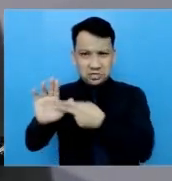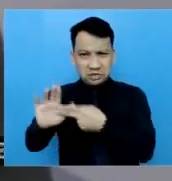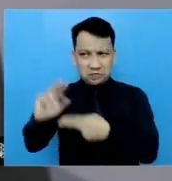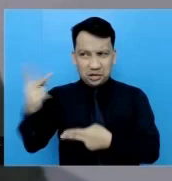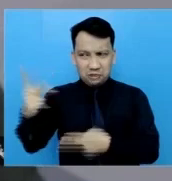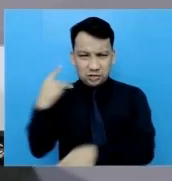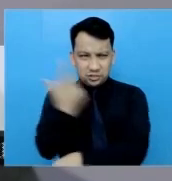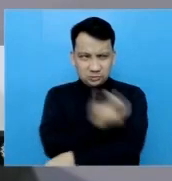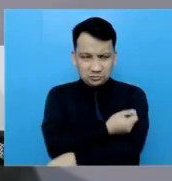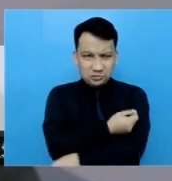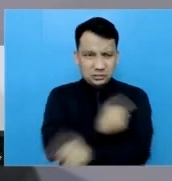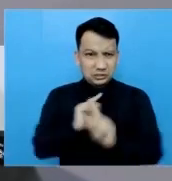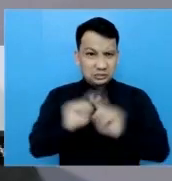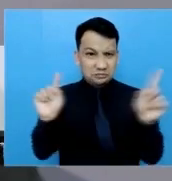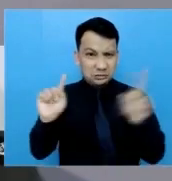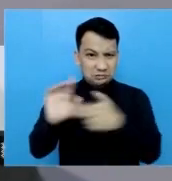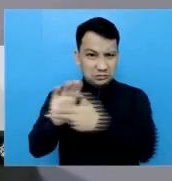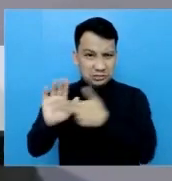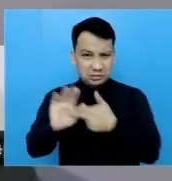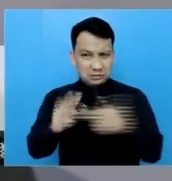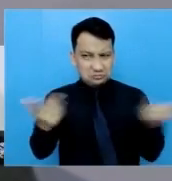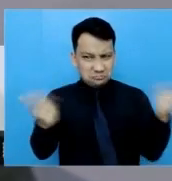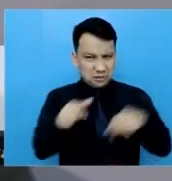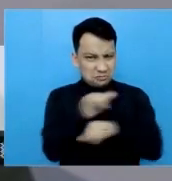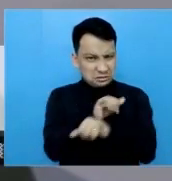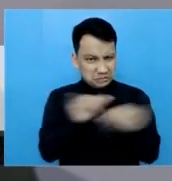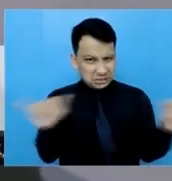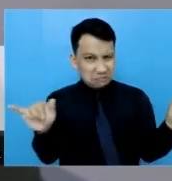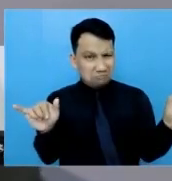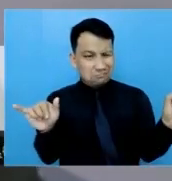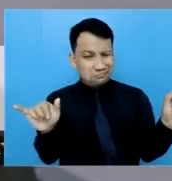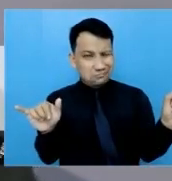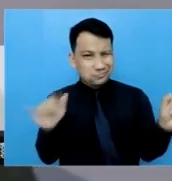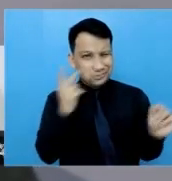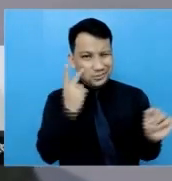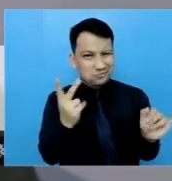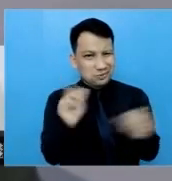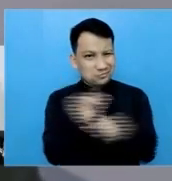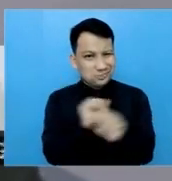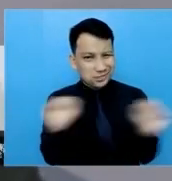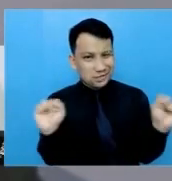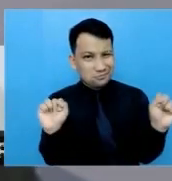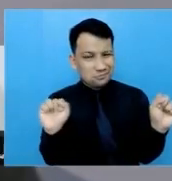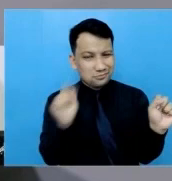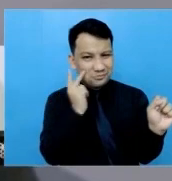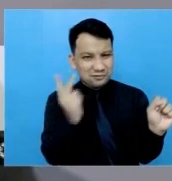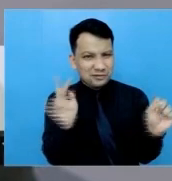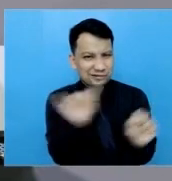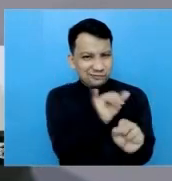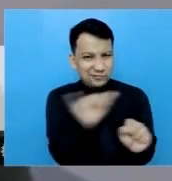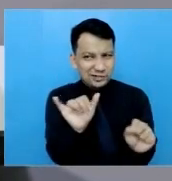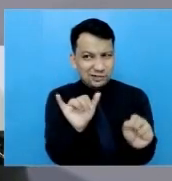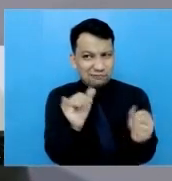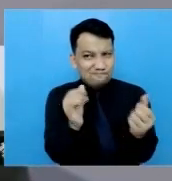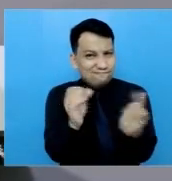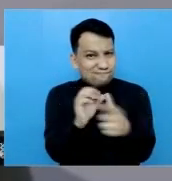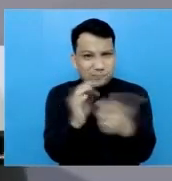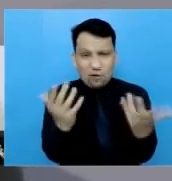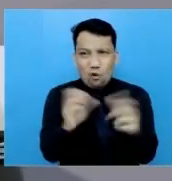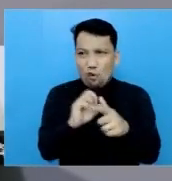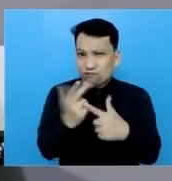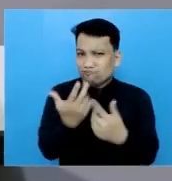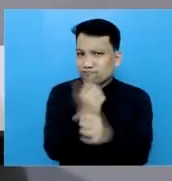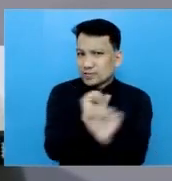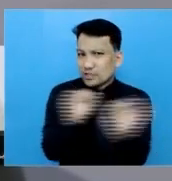immunogenicity at saka safe pa rin bang gawin? So those are the two questions that we would like to answer, and specific to